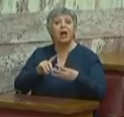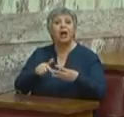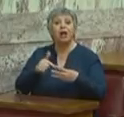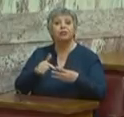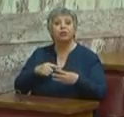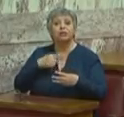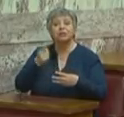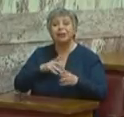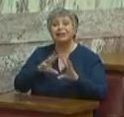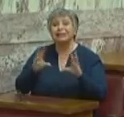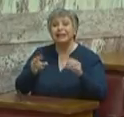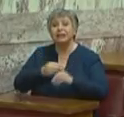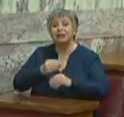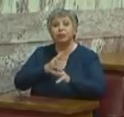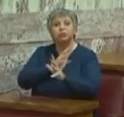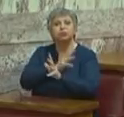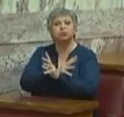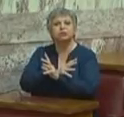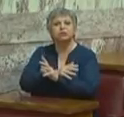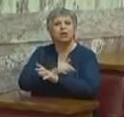εισαγγελικούς λειτουργούς στο αρχείο.